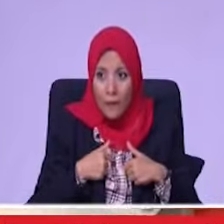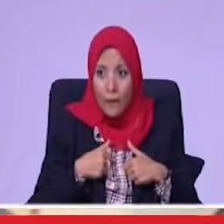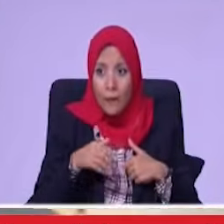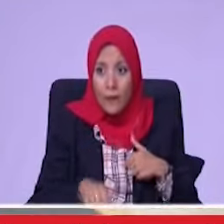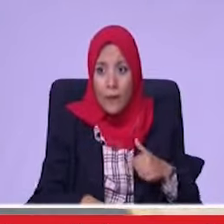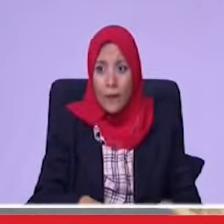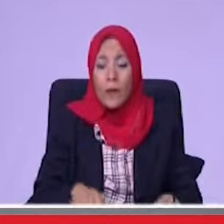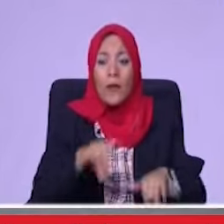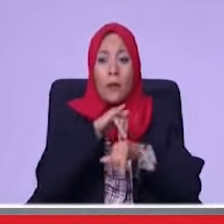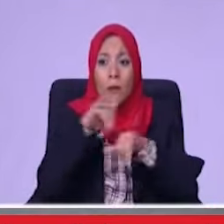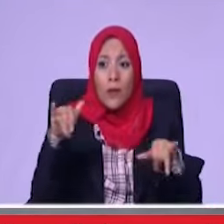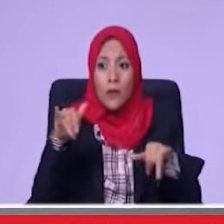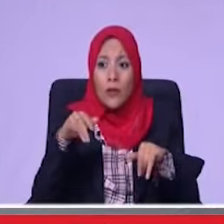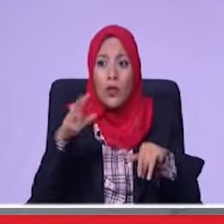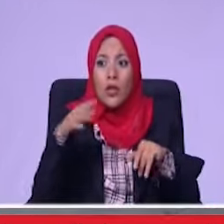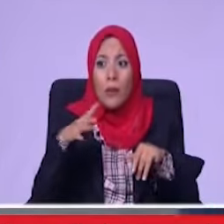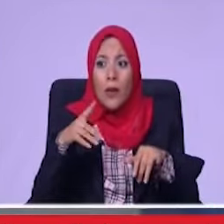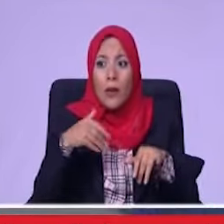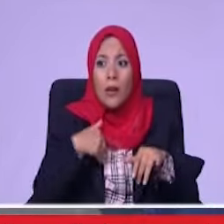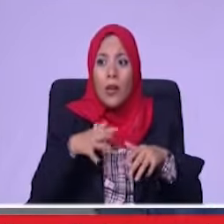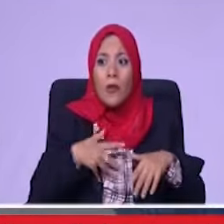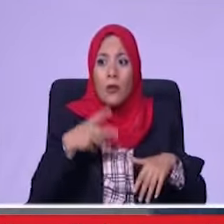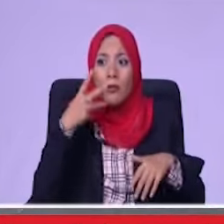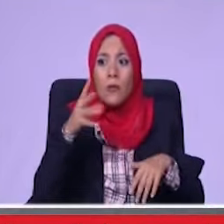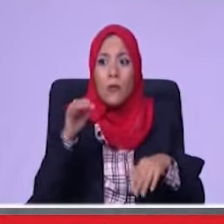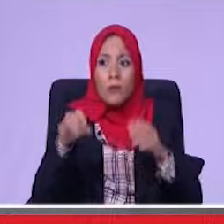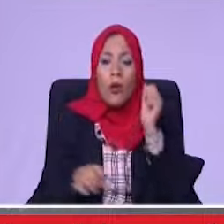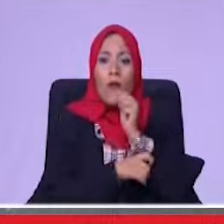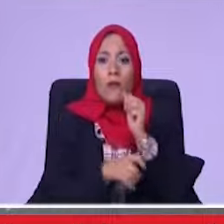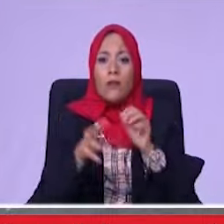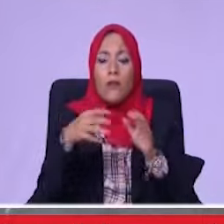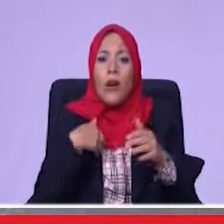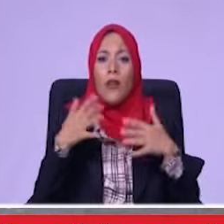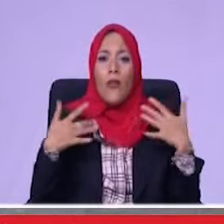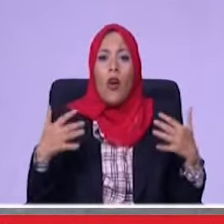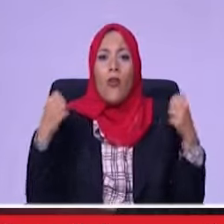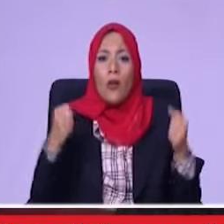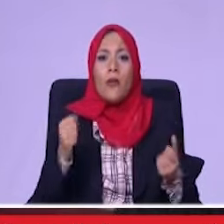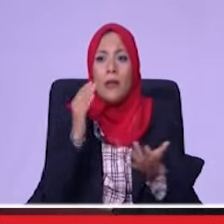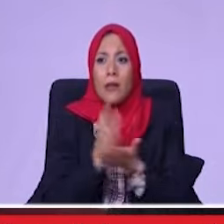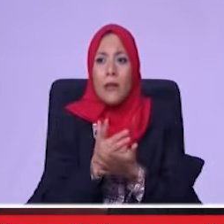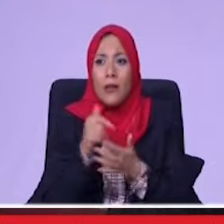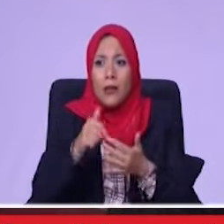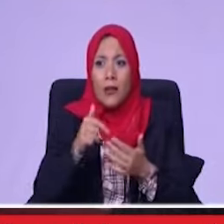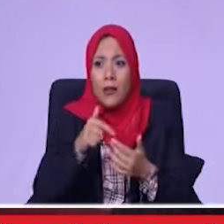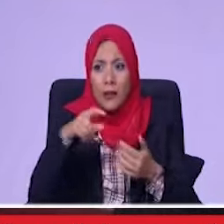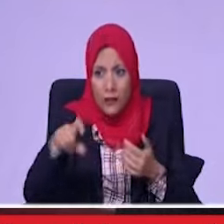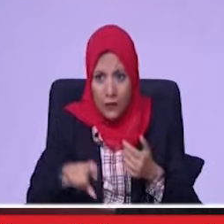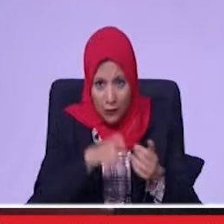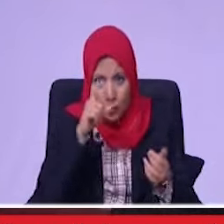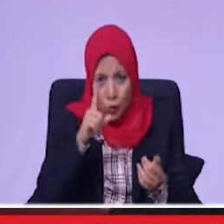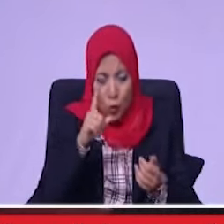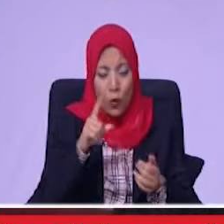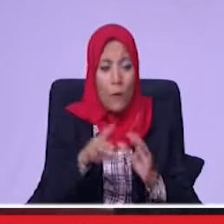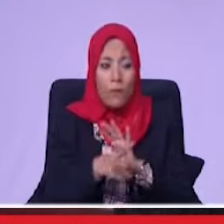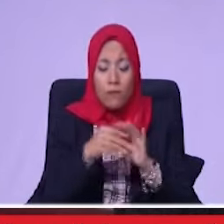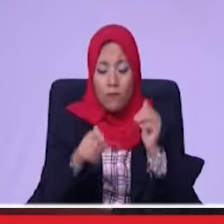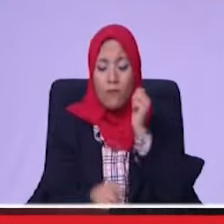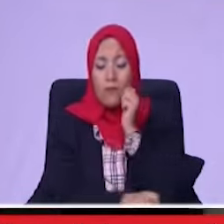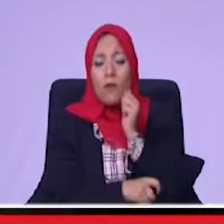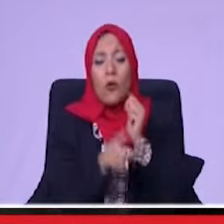عندي بتر في رجلي الشمال ونفسي في طرف صناعي. انا مبسوطه ان النهارده انا هستلم الطرف الصناعي ويا